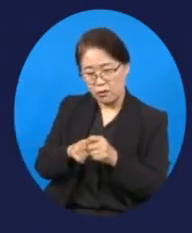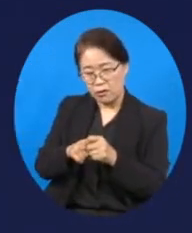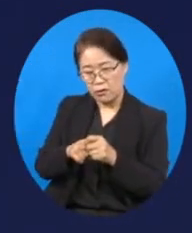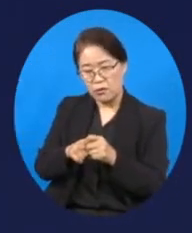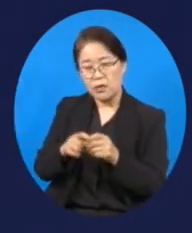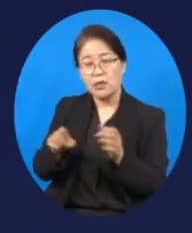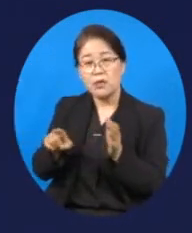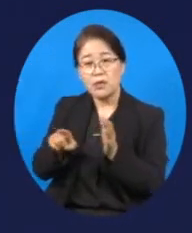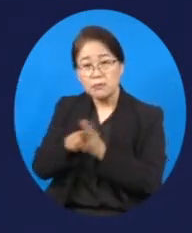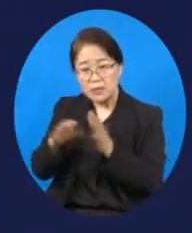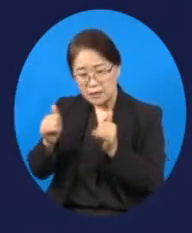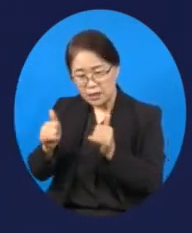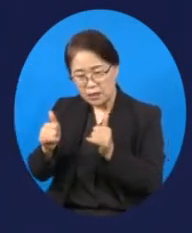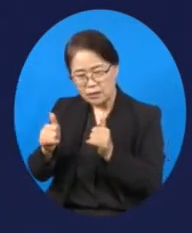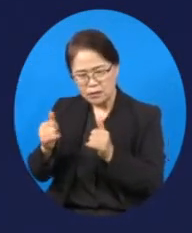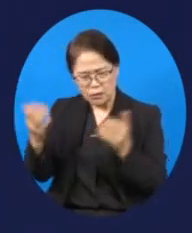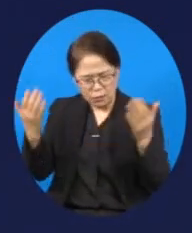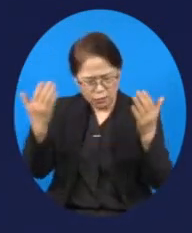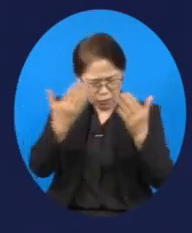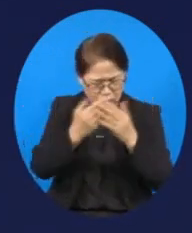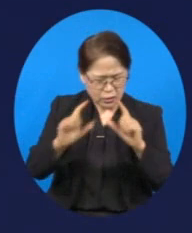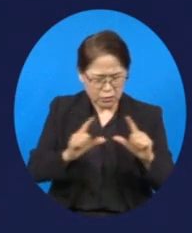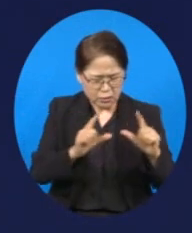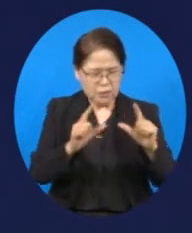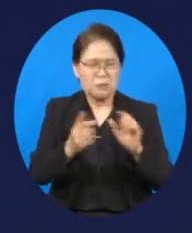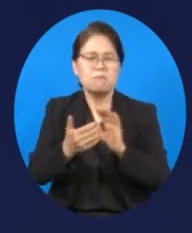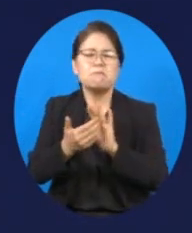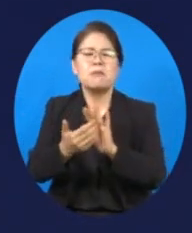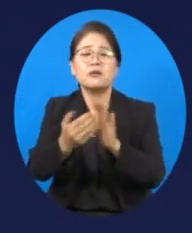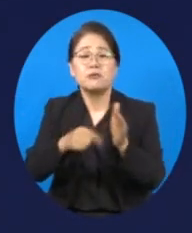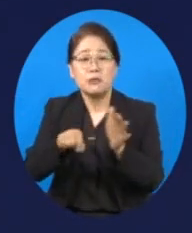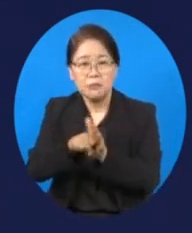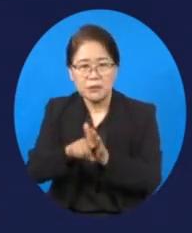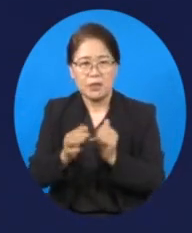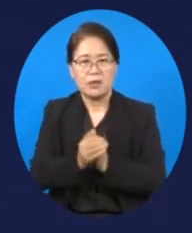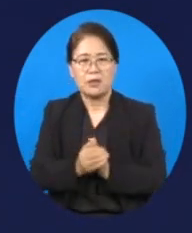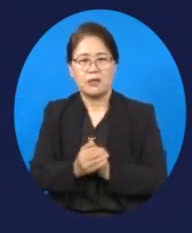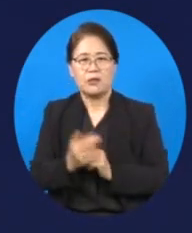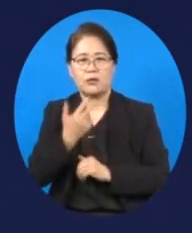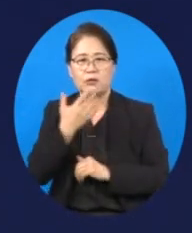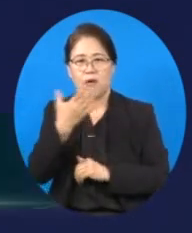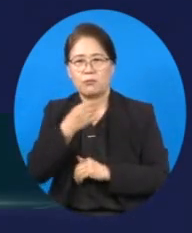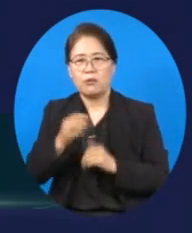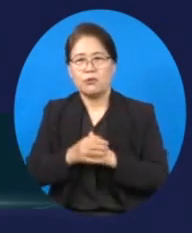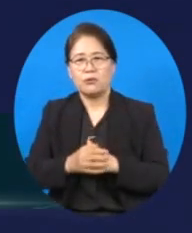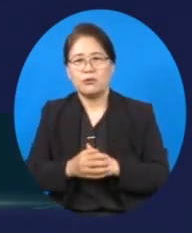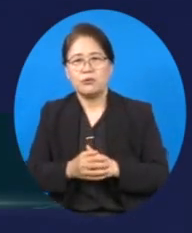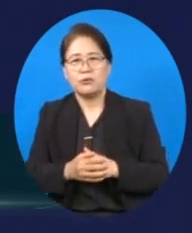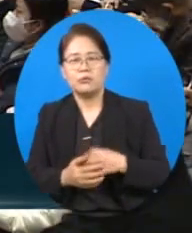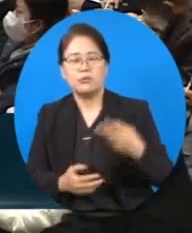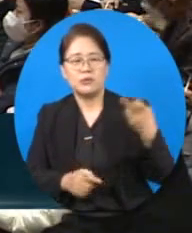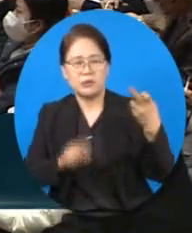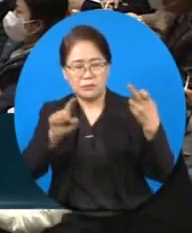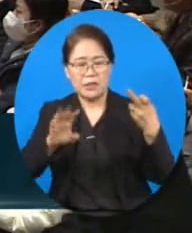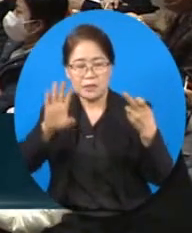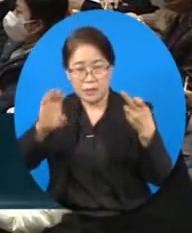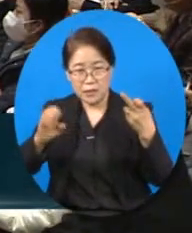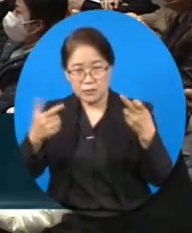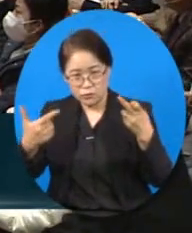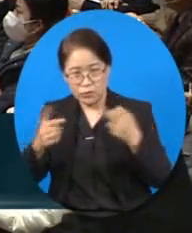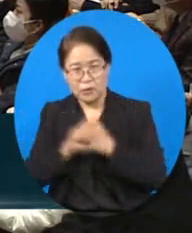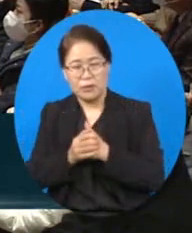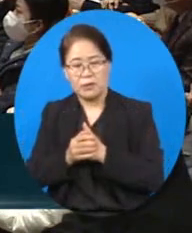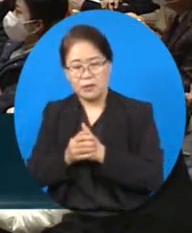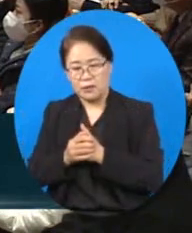하여금 어둠의 거하지 않게 하려 함이라고 말씀을 하셨습니다 자 요한복음 12장 46절이죠 다 같이요 나는